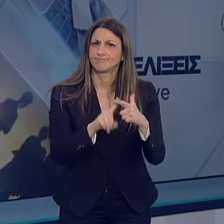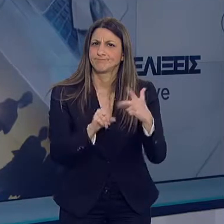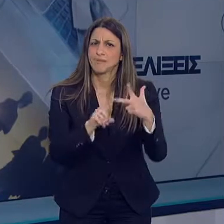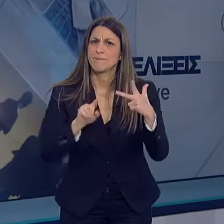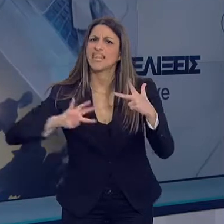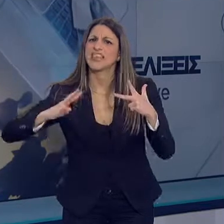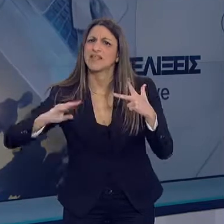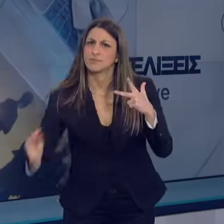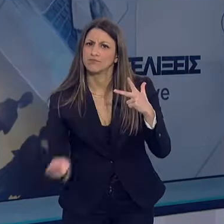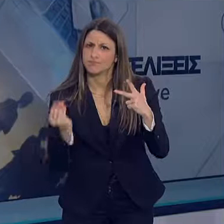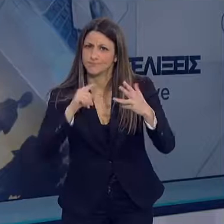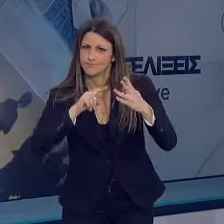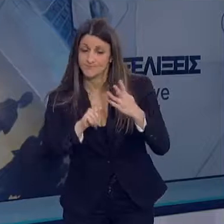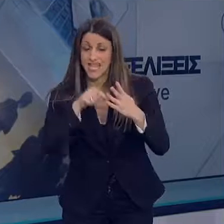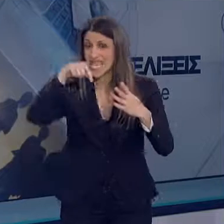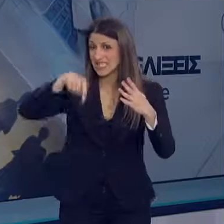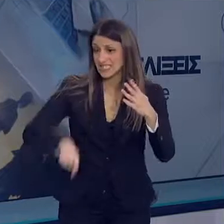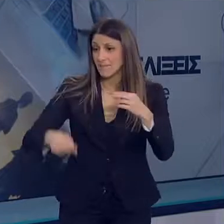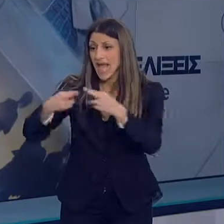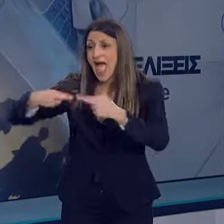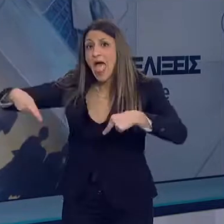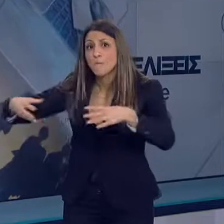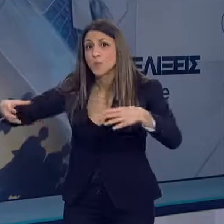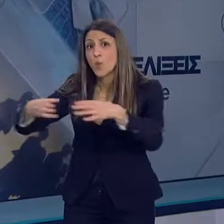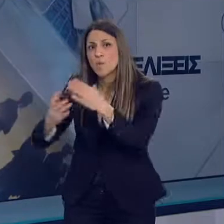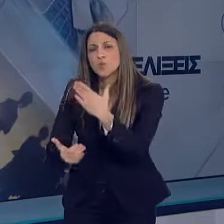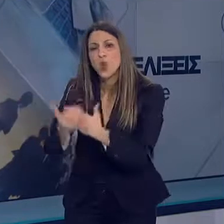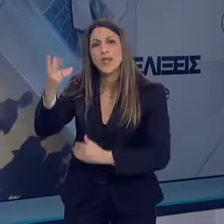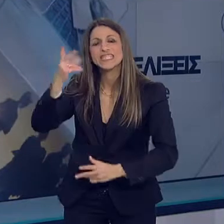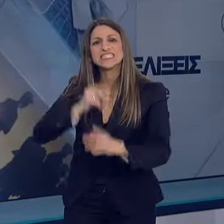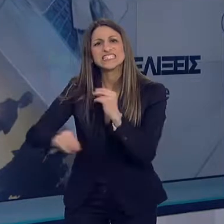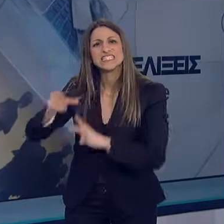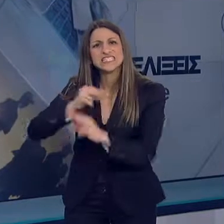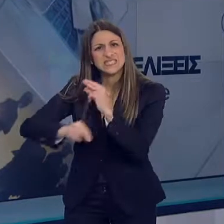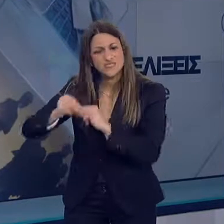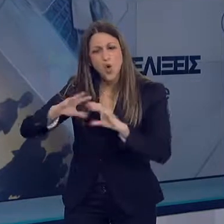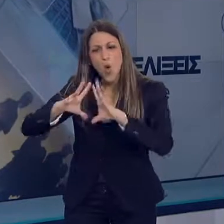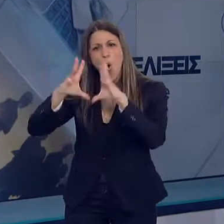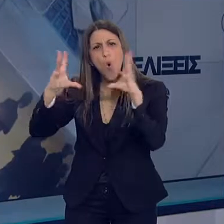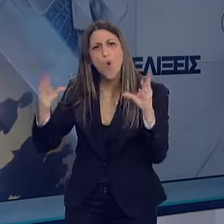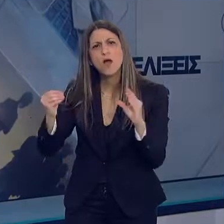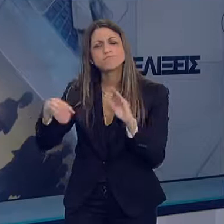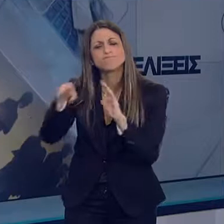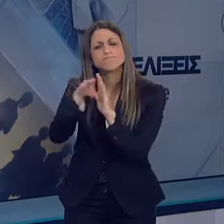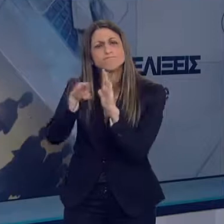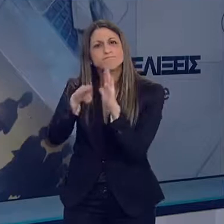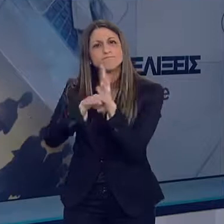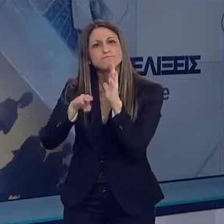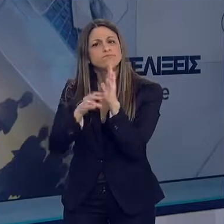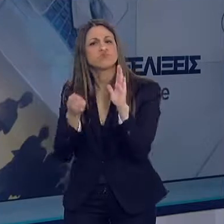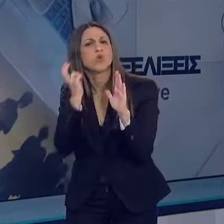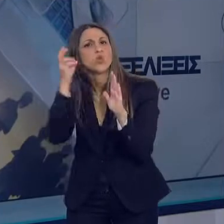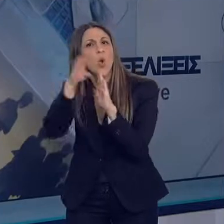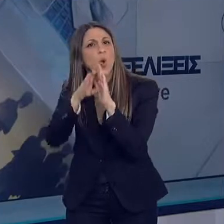τέταρτη. Σήμερα συζητήσαμε στην Επιτροπή το πρωί όλα τα ειδικά πρωτόκολλα και τροποποίηση